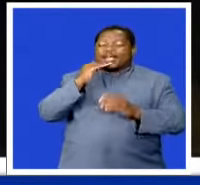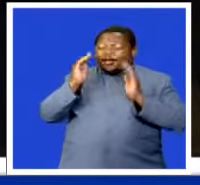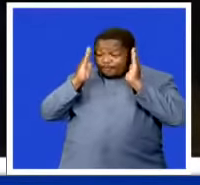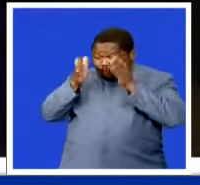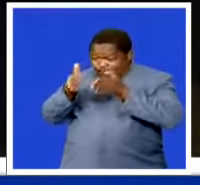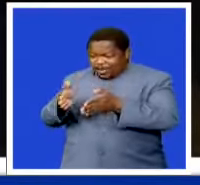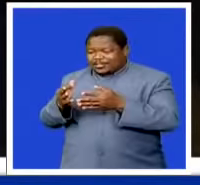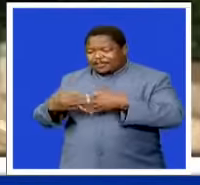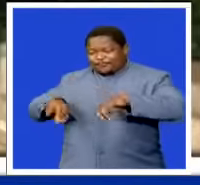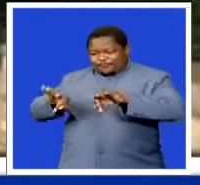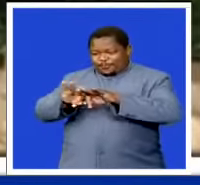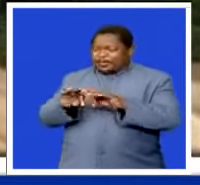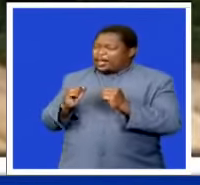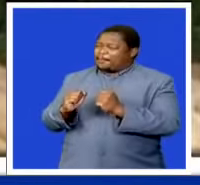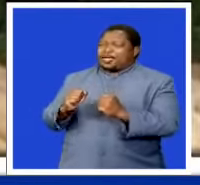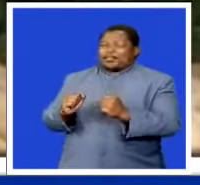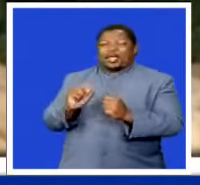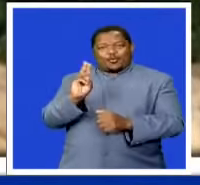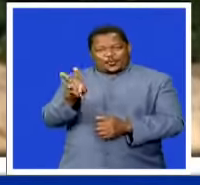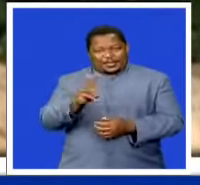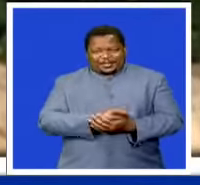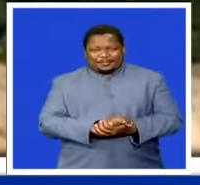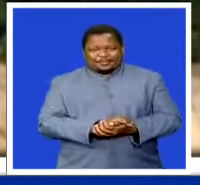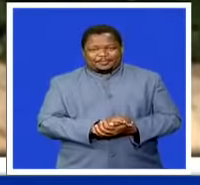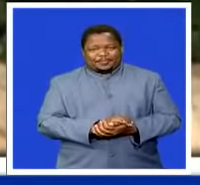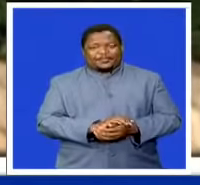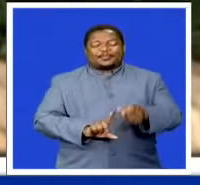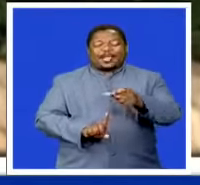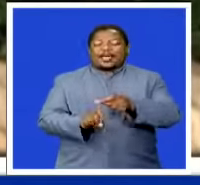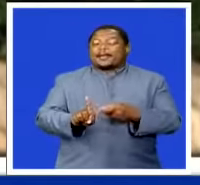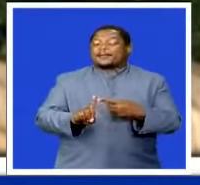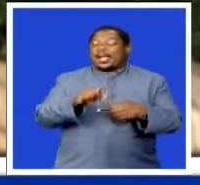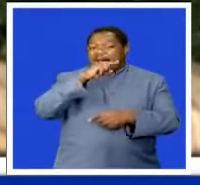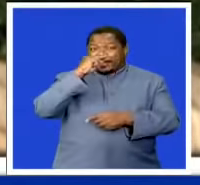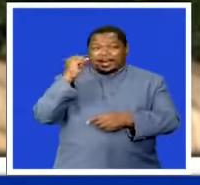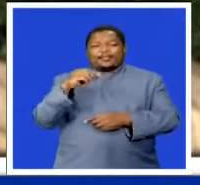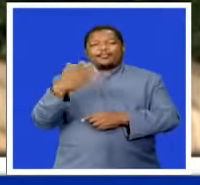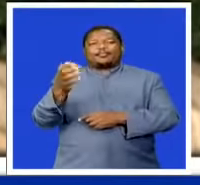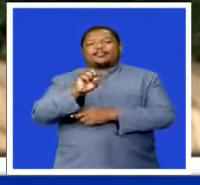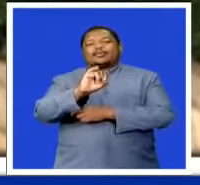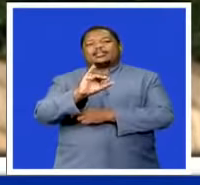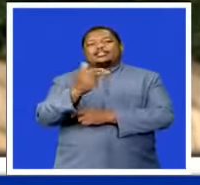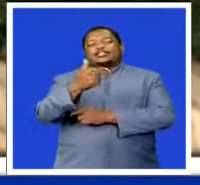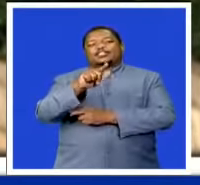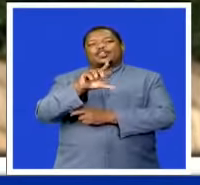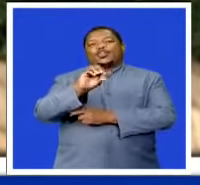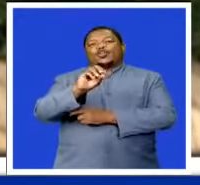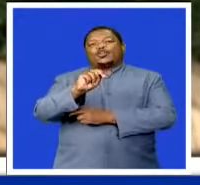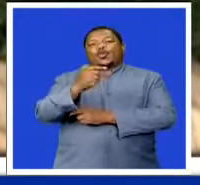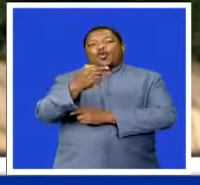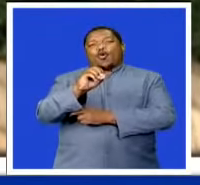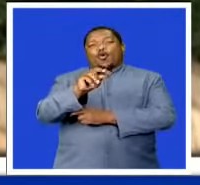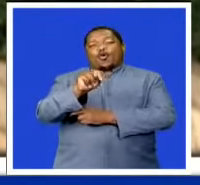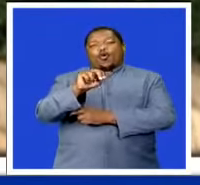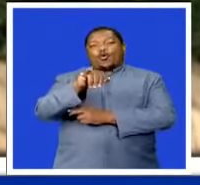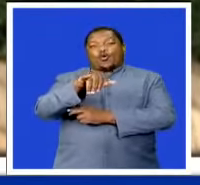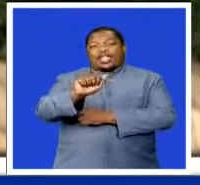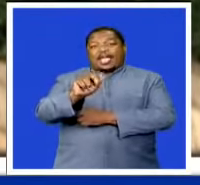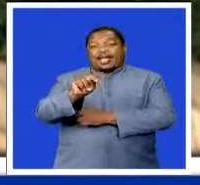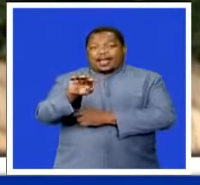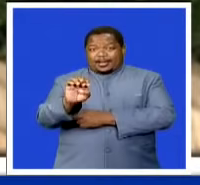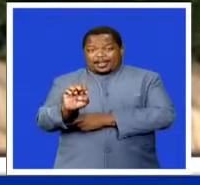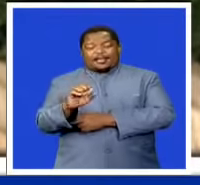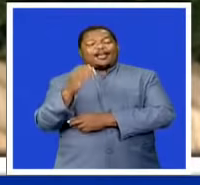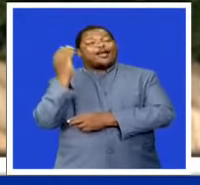kuleyo relationship. Sihle sihlongonyane lo umxhumanisi walenhlangano nesive uthi bobabe bakhombise inshisekelo